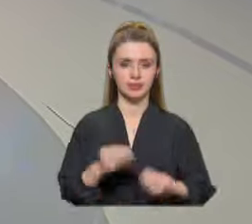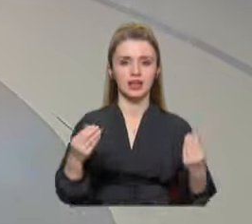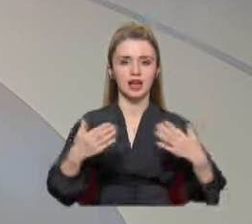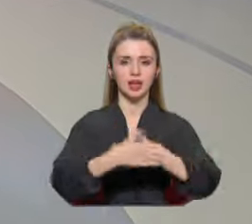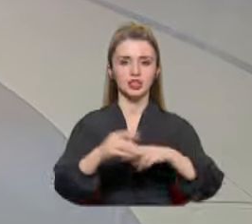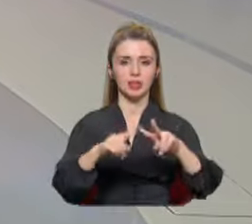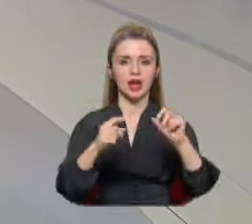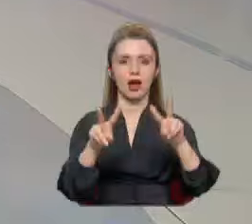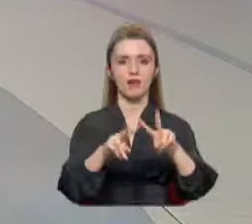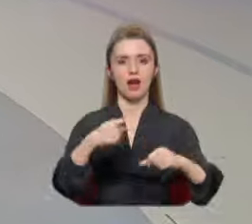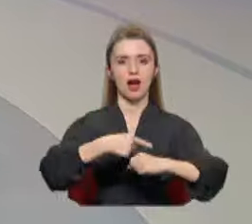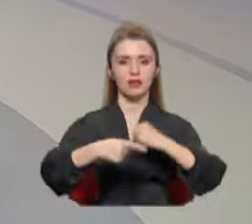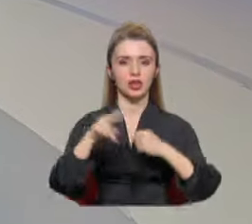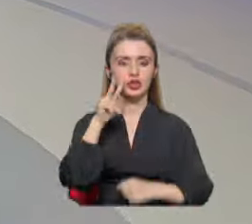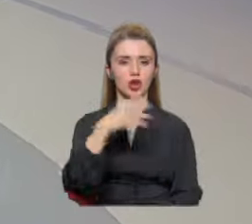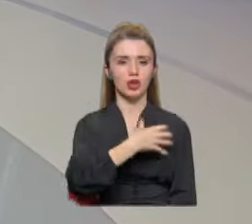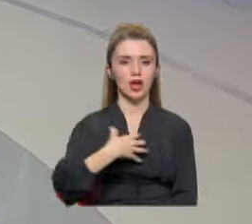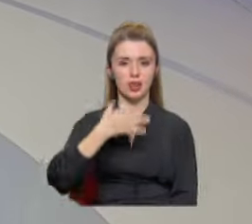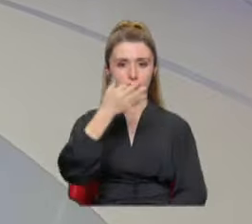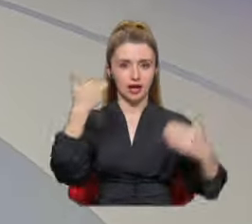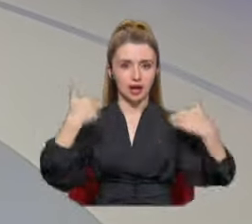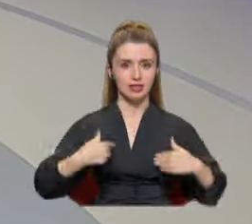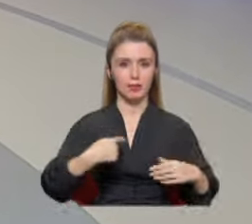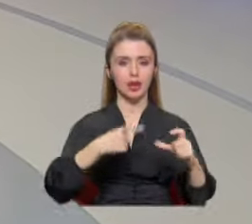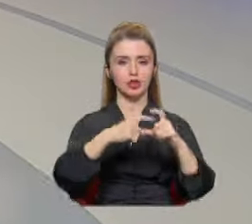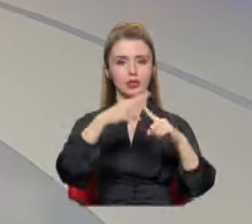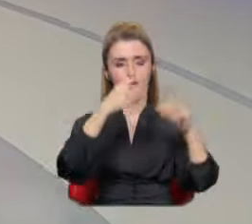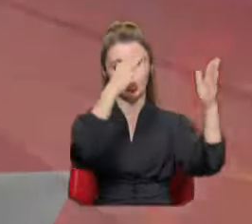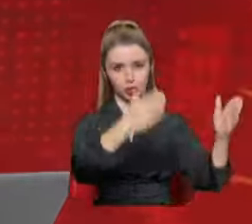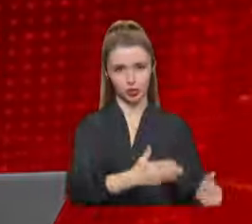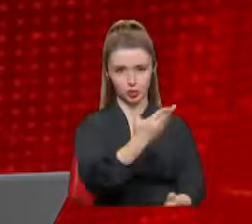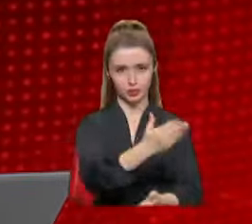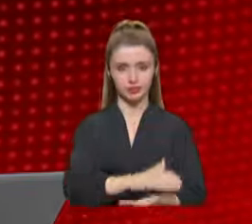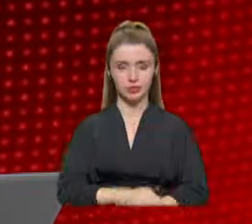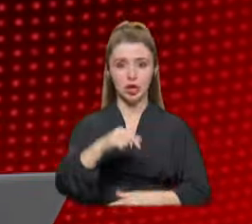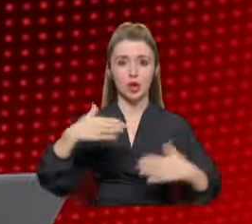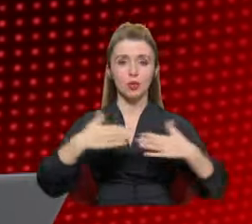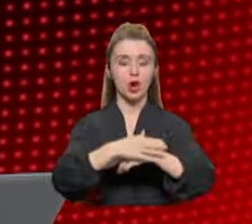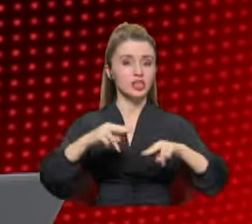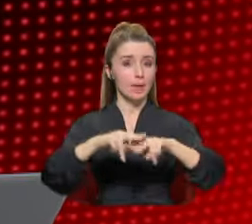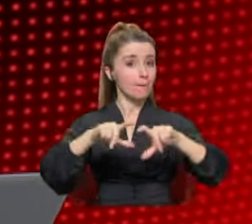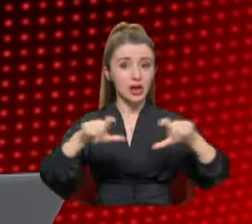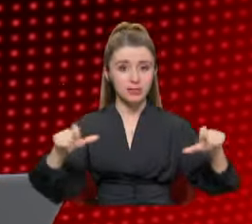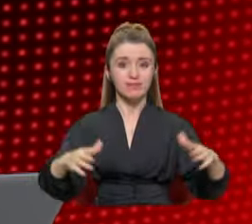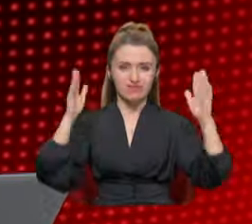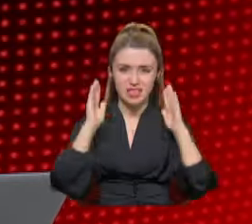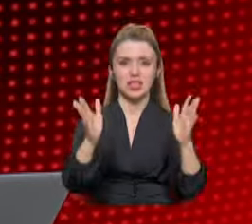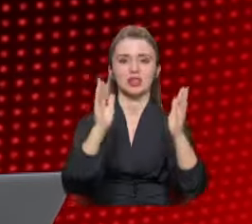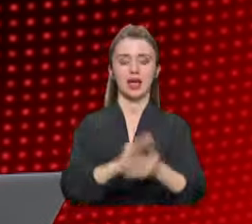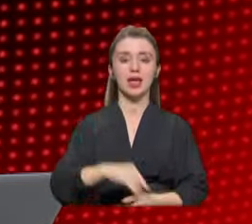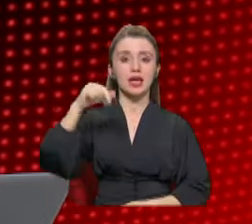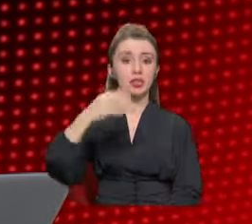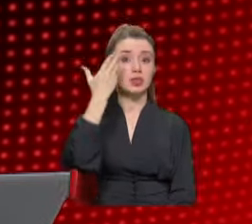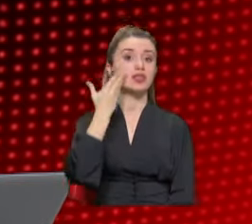Efendim iyi akşamlar. Now hafta sonu ana haber bülteniyle karşınızdayız. Ben Gülbin Tosun. Bu akşam başlığımız keşke.